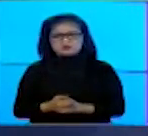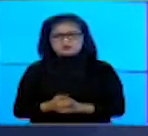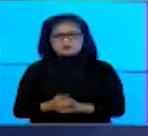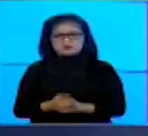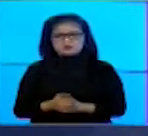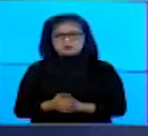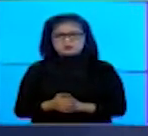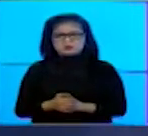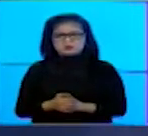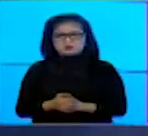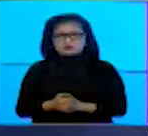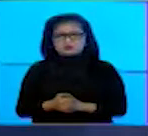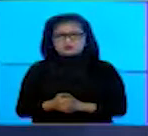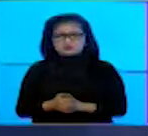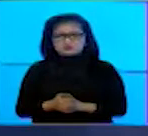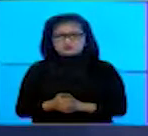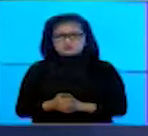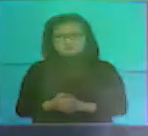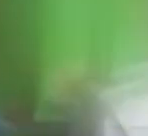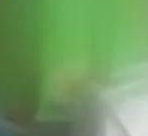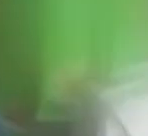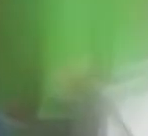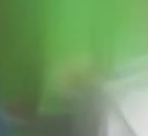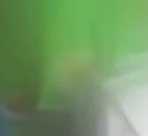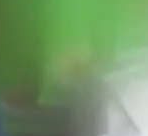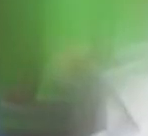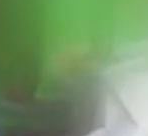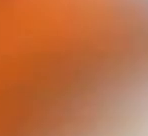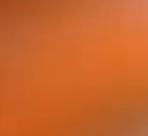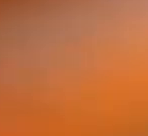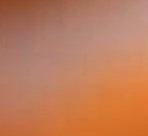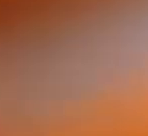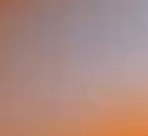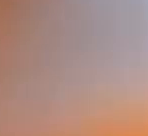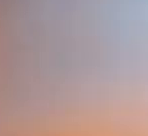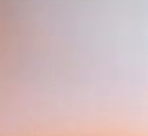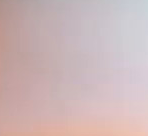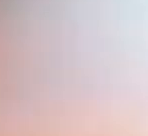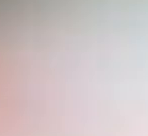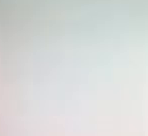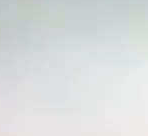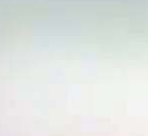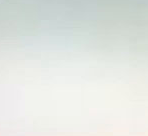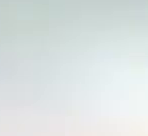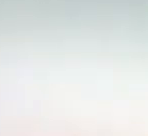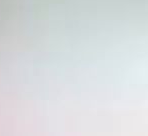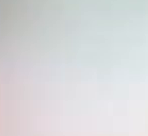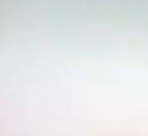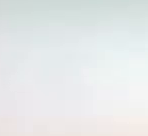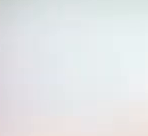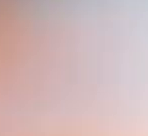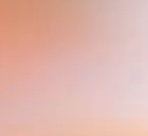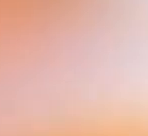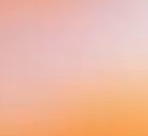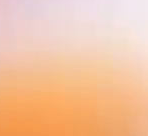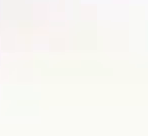Jadi saya lebih hati-hati dalam lombok, bisa sembarangan. Saya untuk pulau Lombok. Hingga kini kasus cabai dicat masih dalam